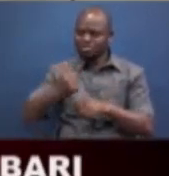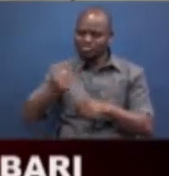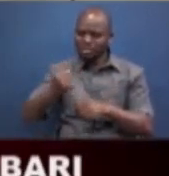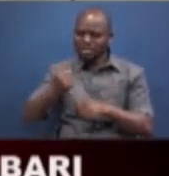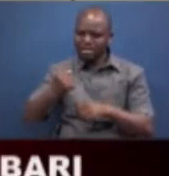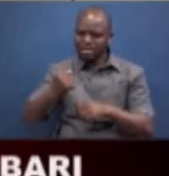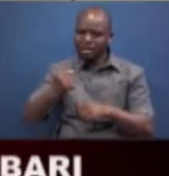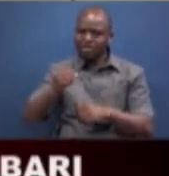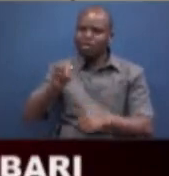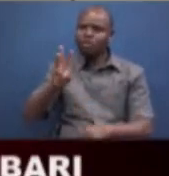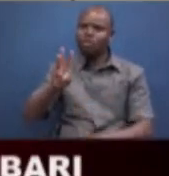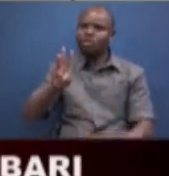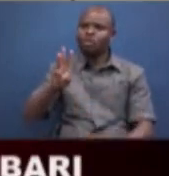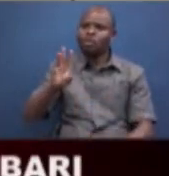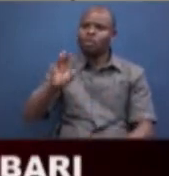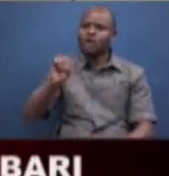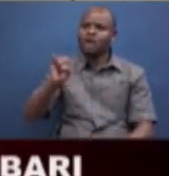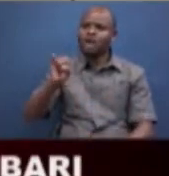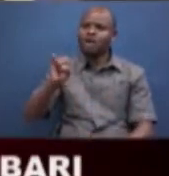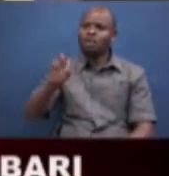Rioba. Mnaweza